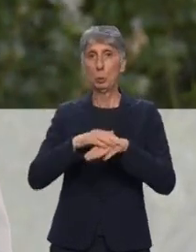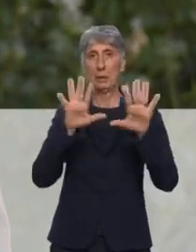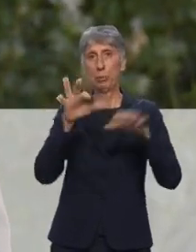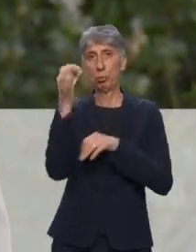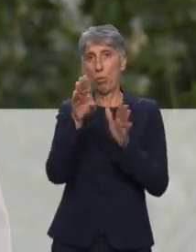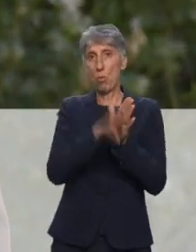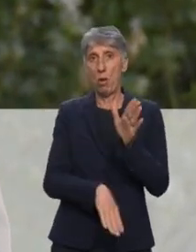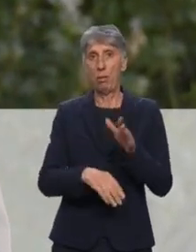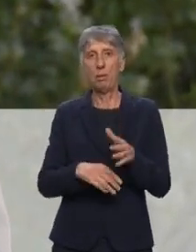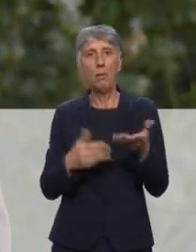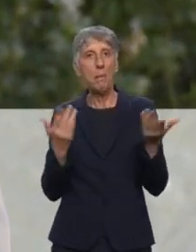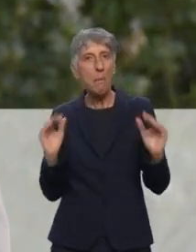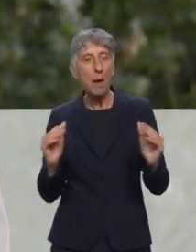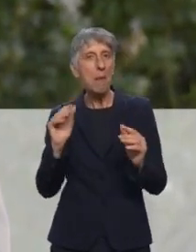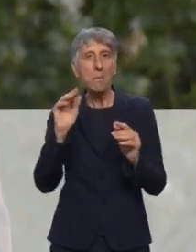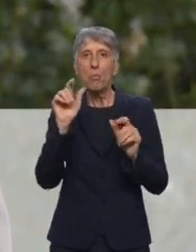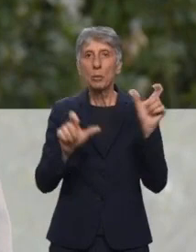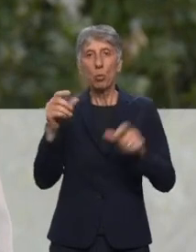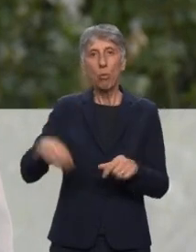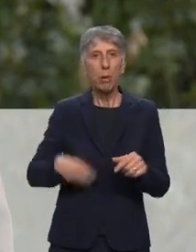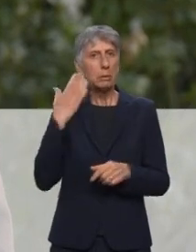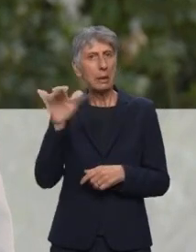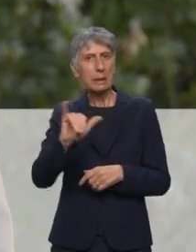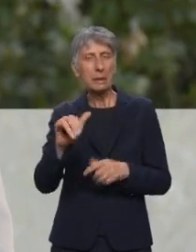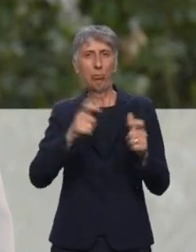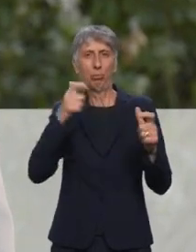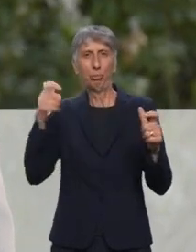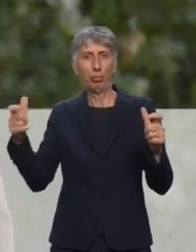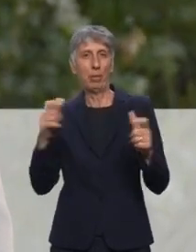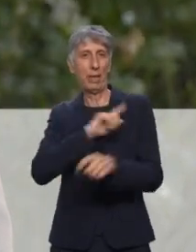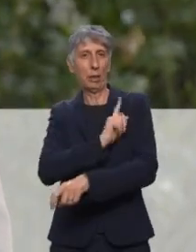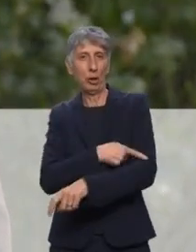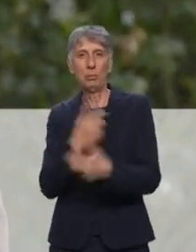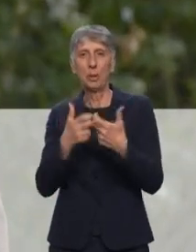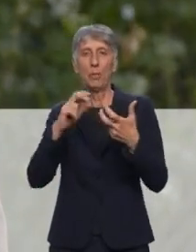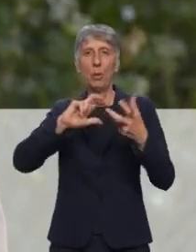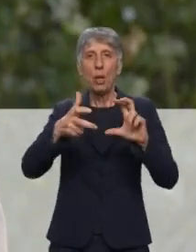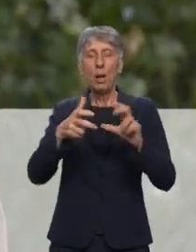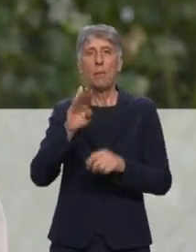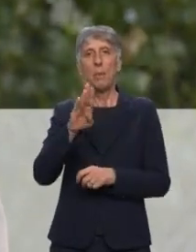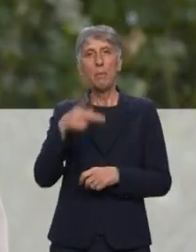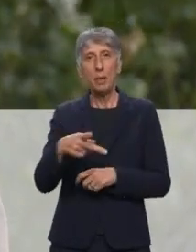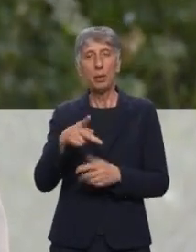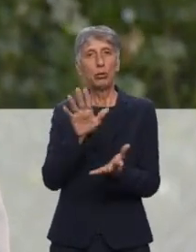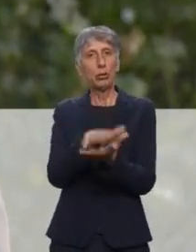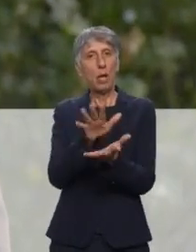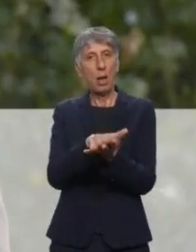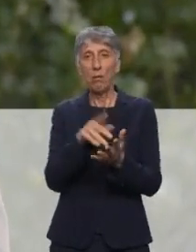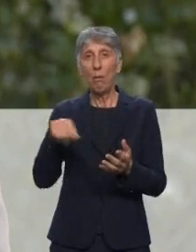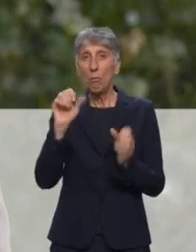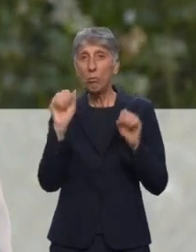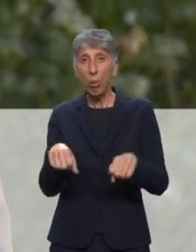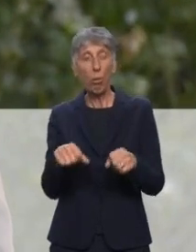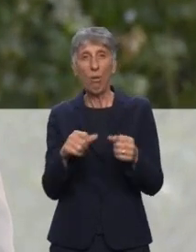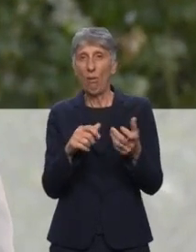Paris. Pourtant, les coupables sont connus. Ces multinationales de l'énergie, comme Total, BP, Shell, qui